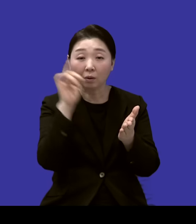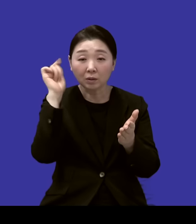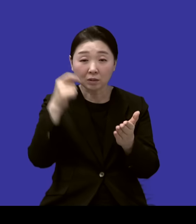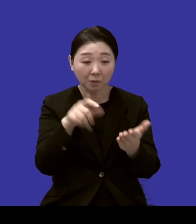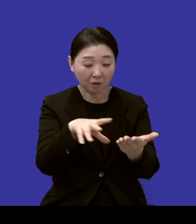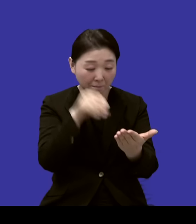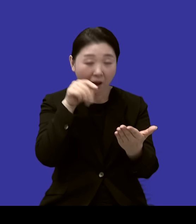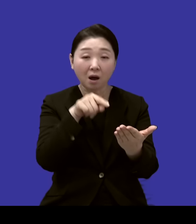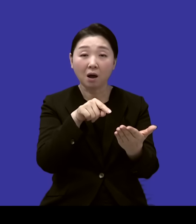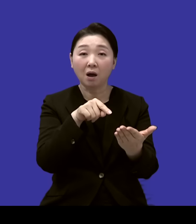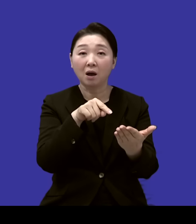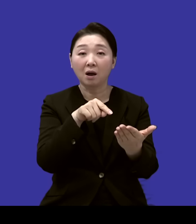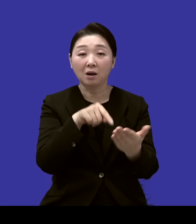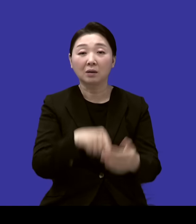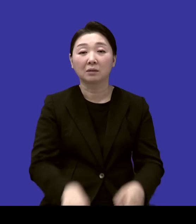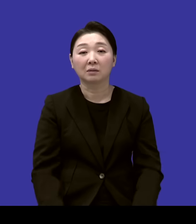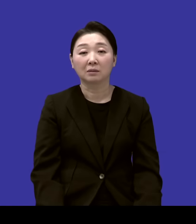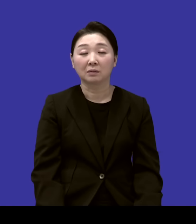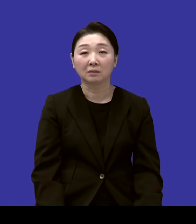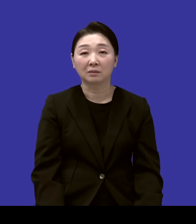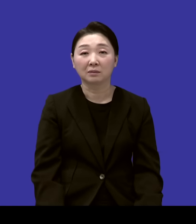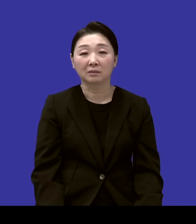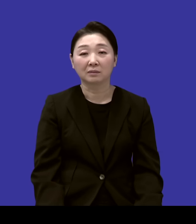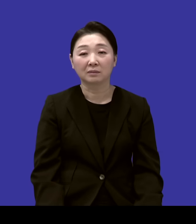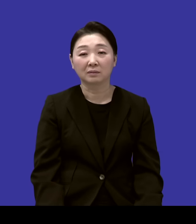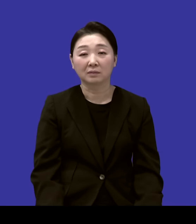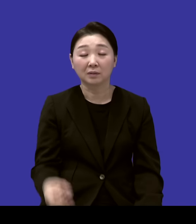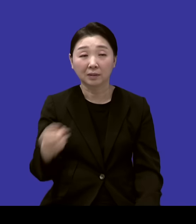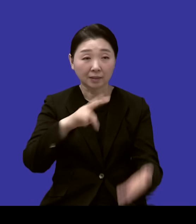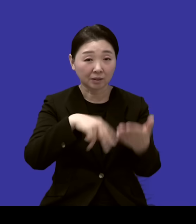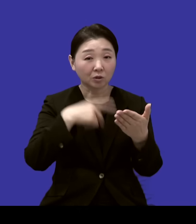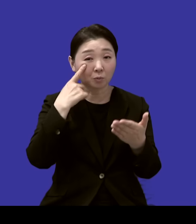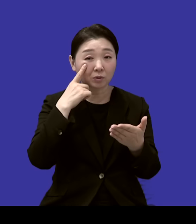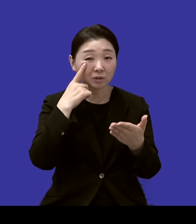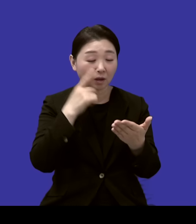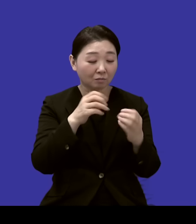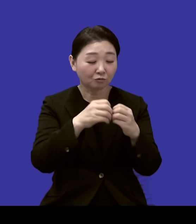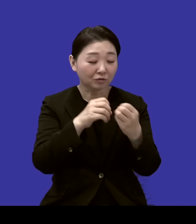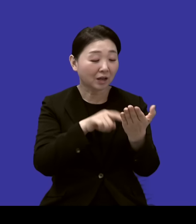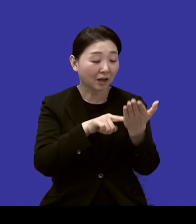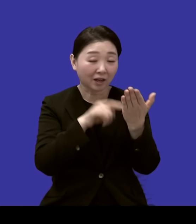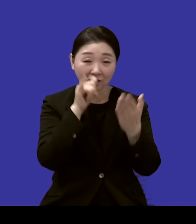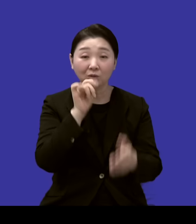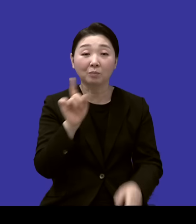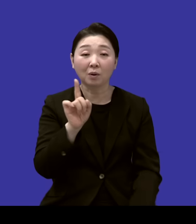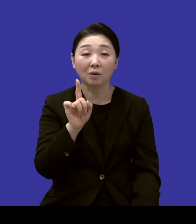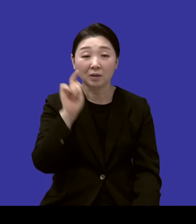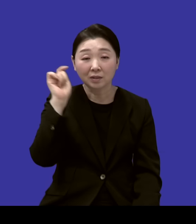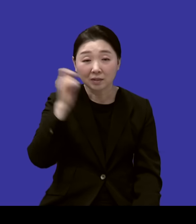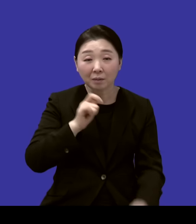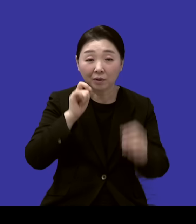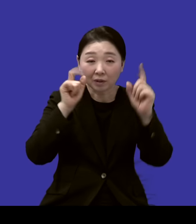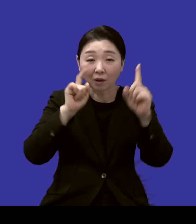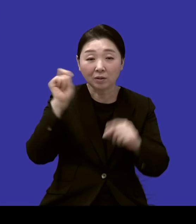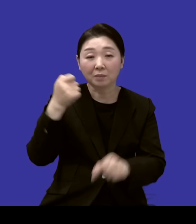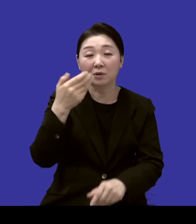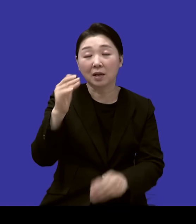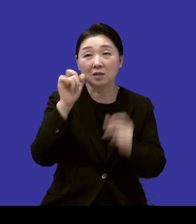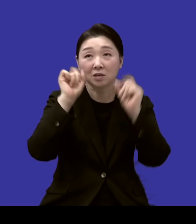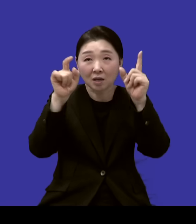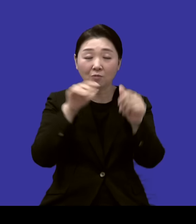눈에 땅 꽂히는 거예요. 예. 새벽. 그래서 다시 읽어보니까 거기서 이런 문장이 있더라고요. 새벽을 깨우면 새벽이